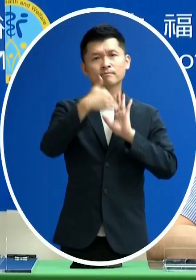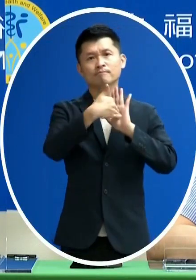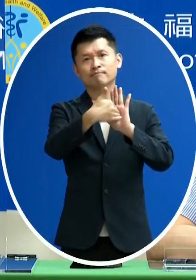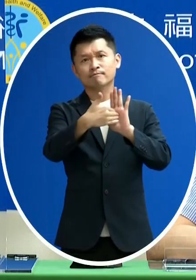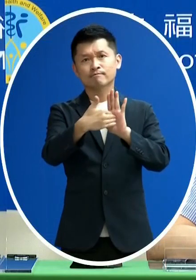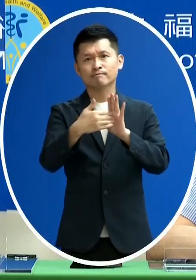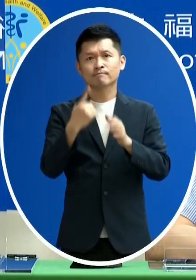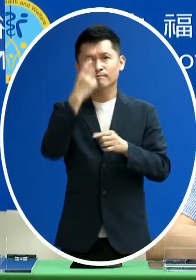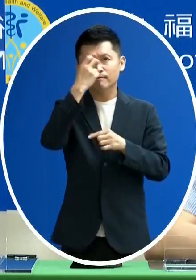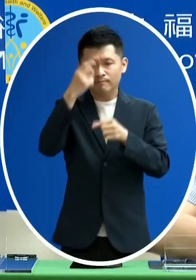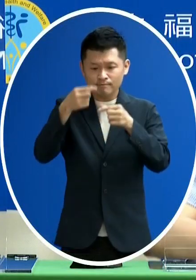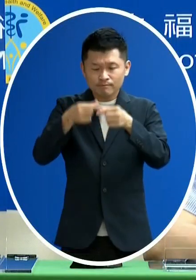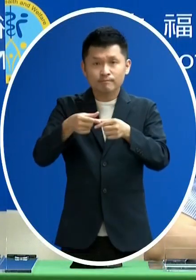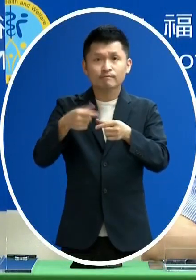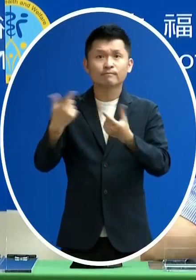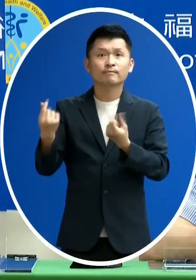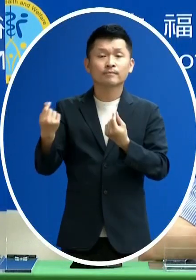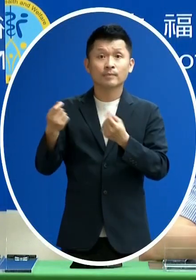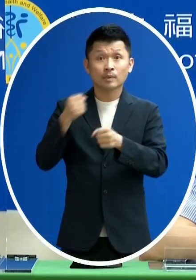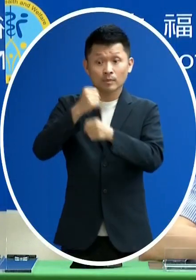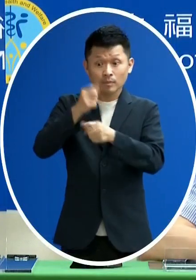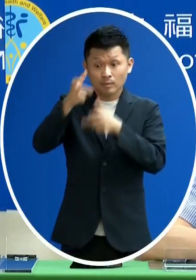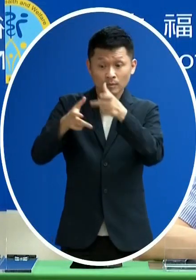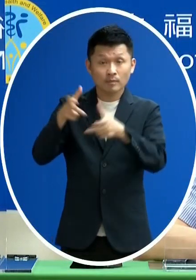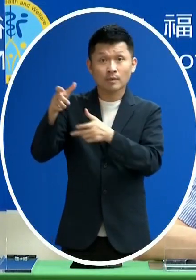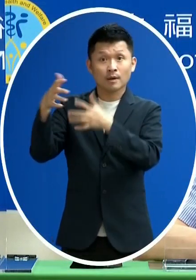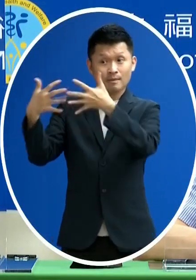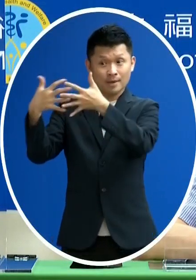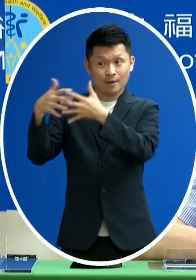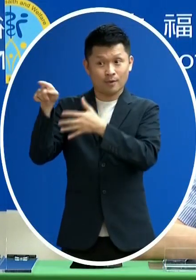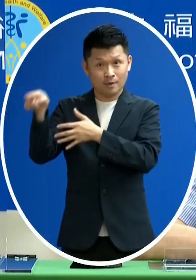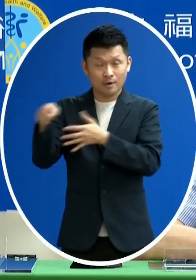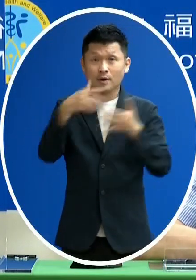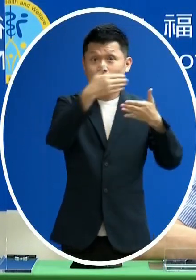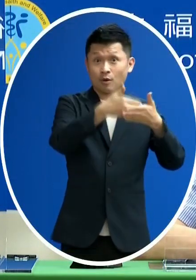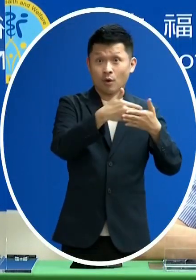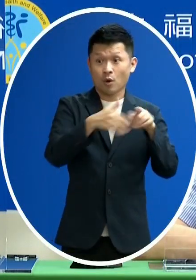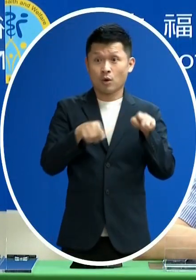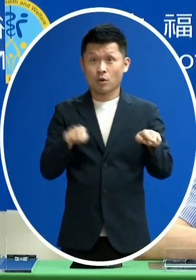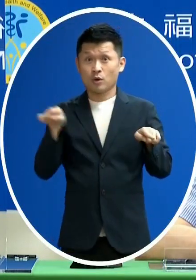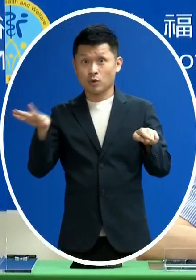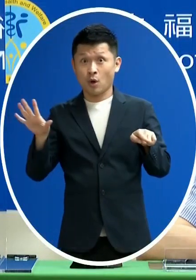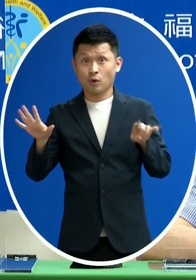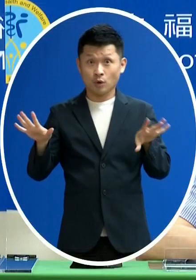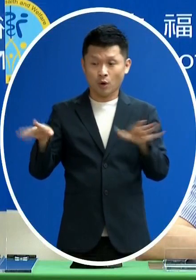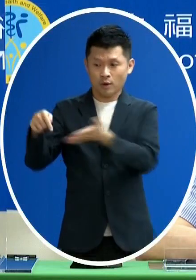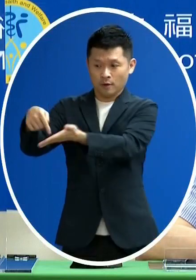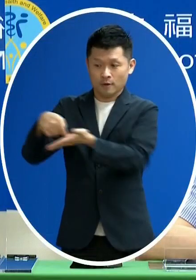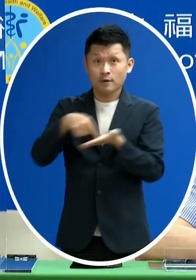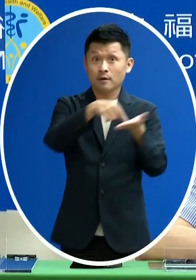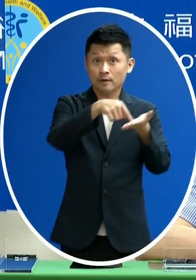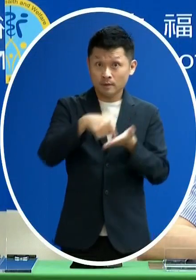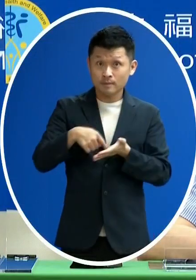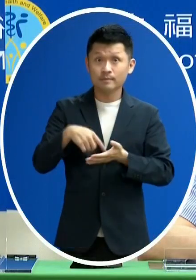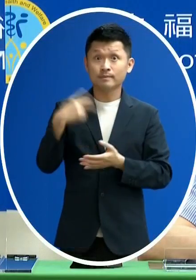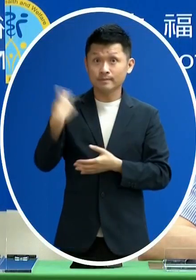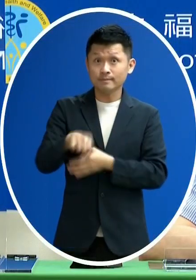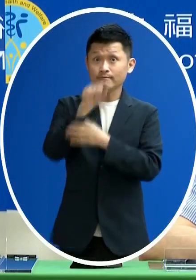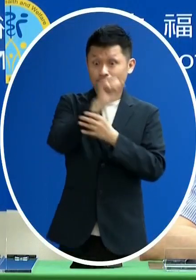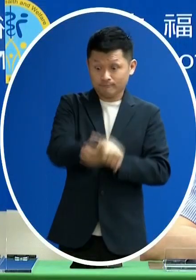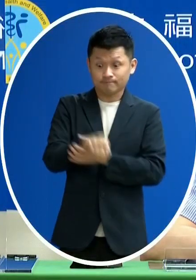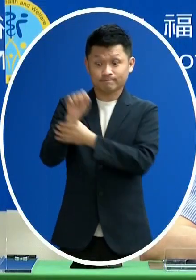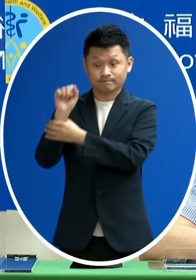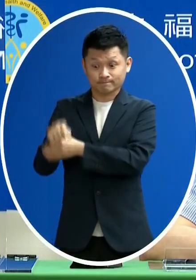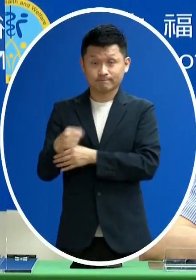筛的试剂。那因为它的制造厂分别在美国跟中国都有，所以他就分别来申请，而且都取得了核